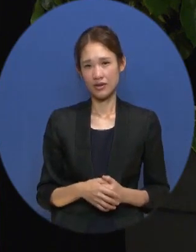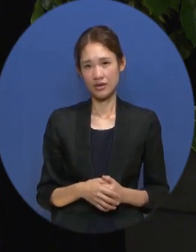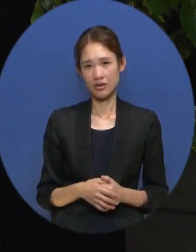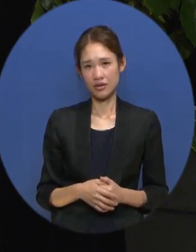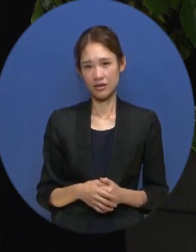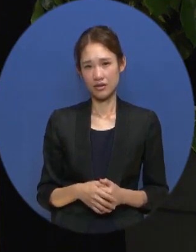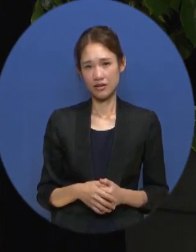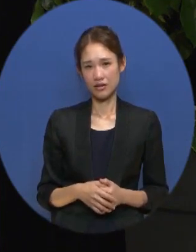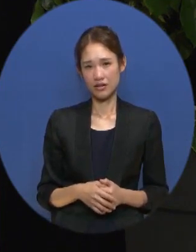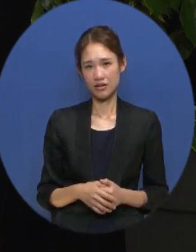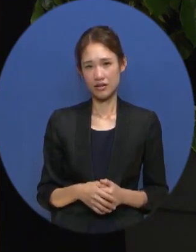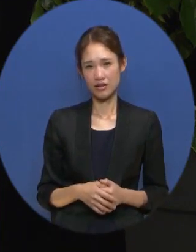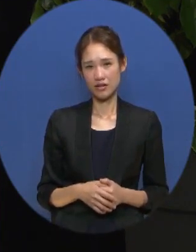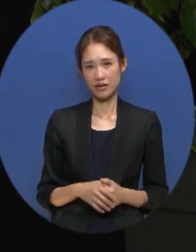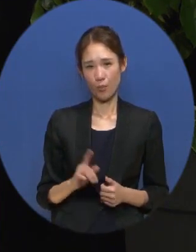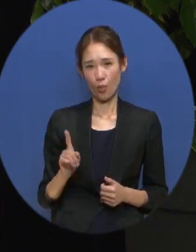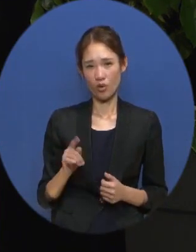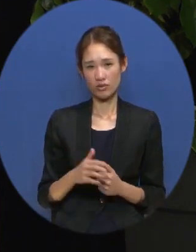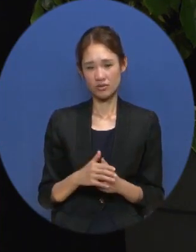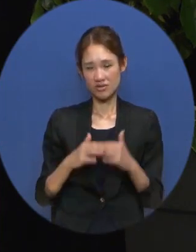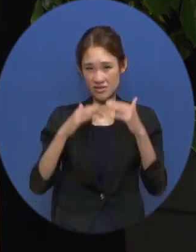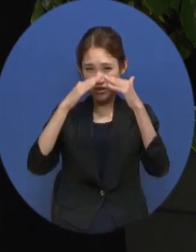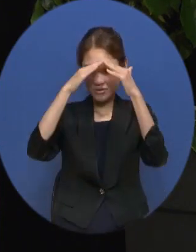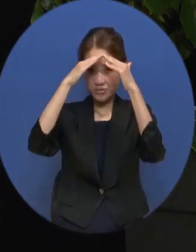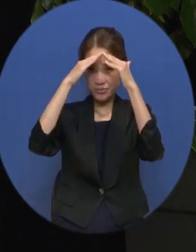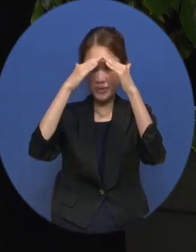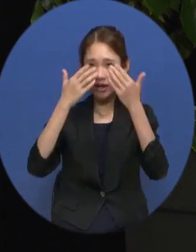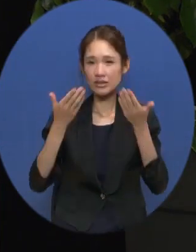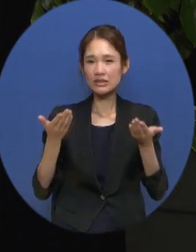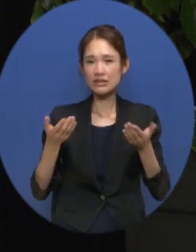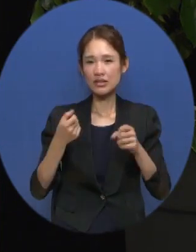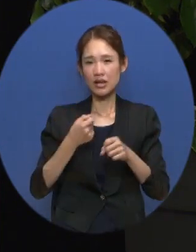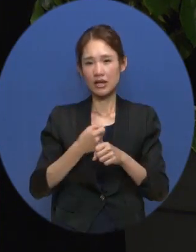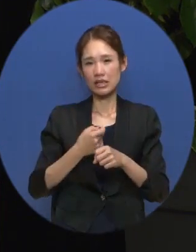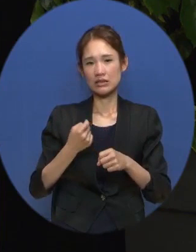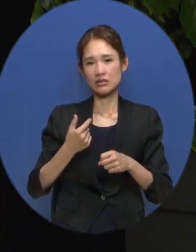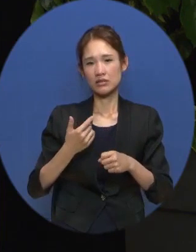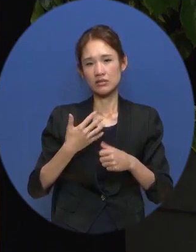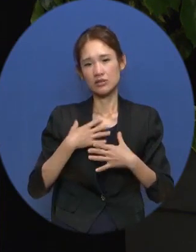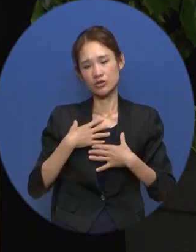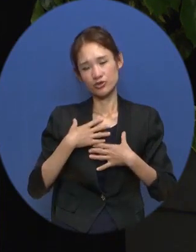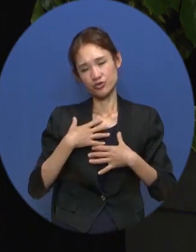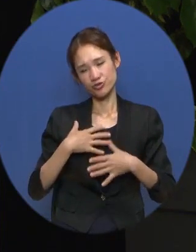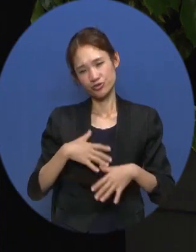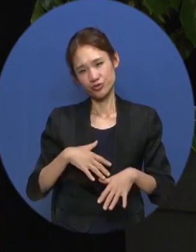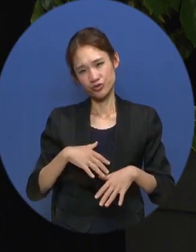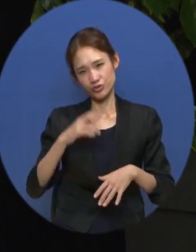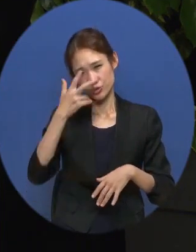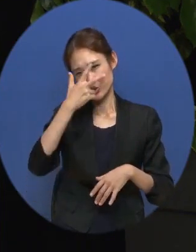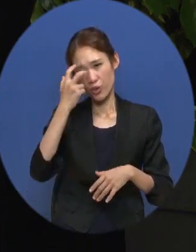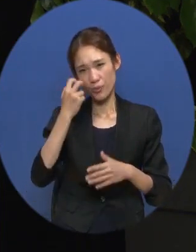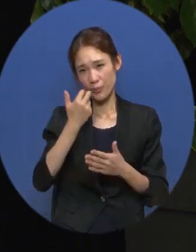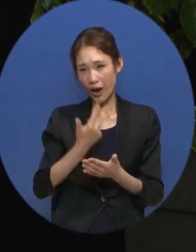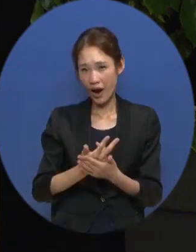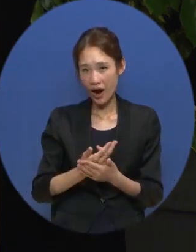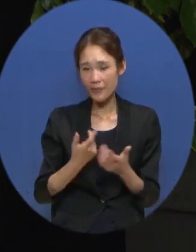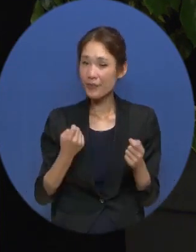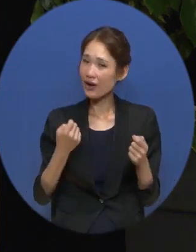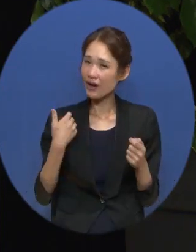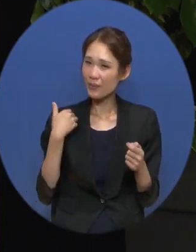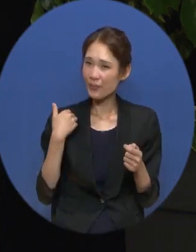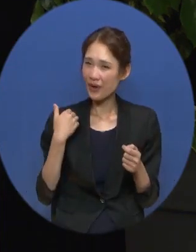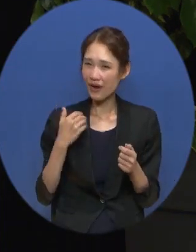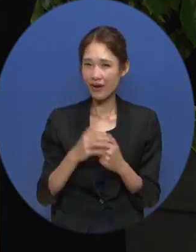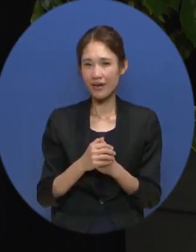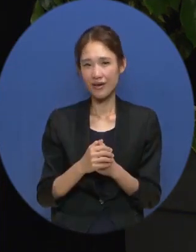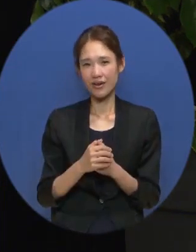그 아무래도 집에서 일하면 그 약간 좀 루즈해지고 그런 부분도 있잖아요. 네, 그럴 수 있을 것